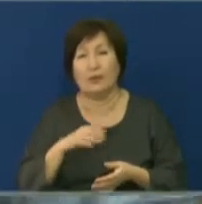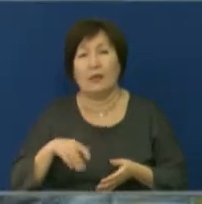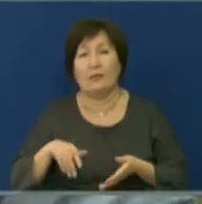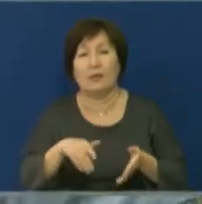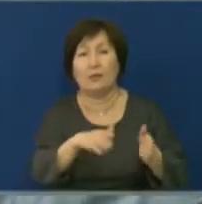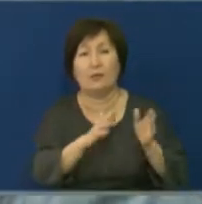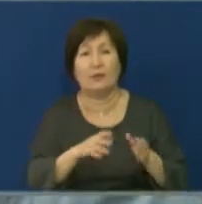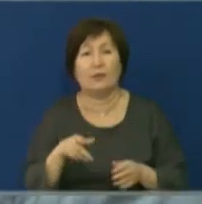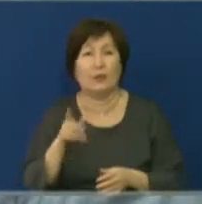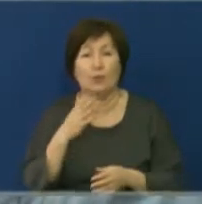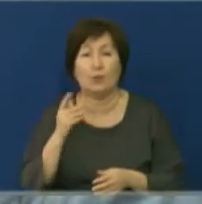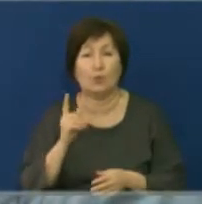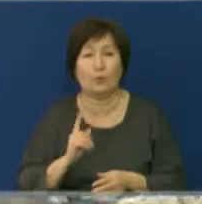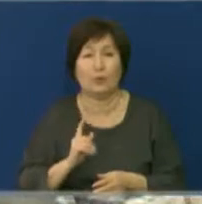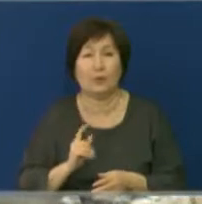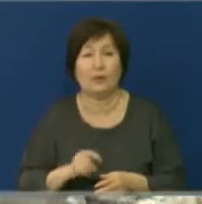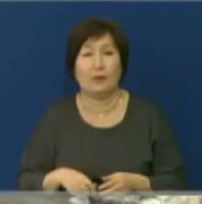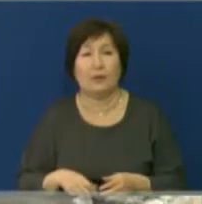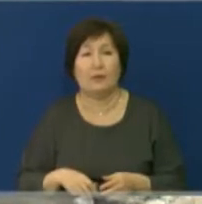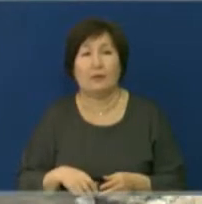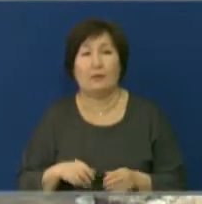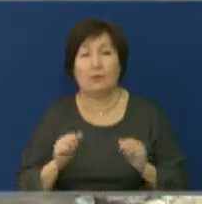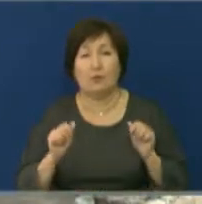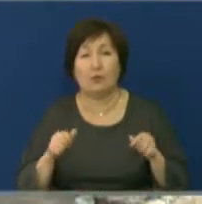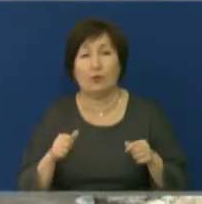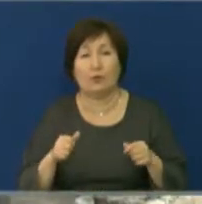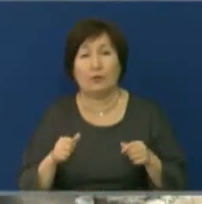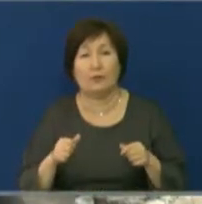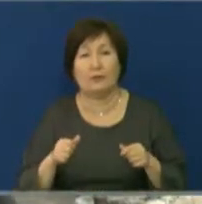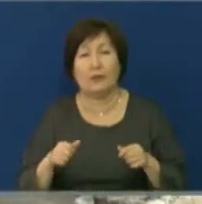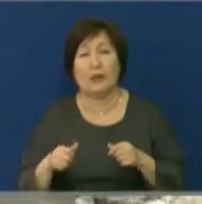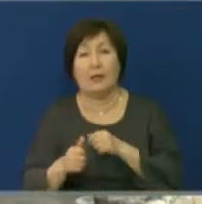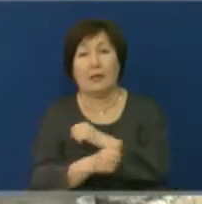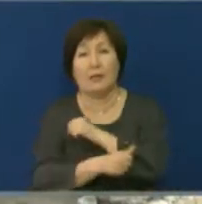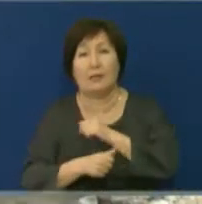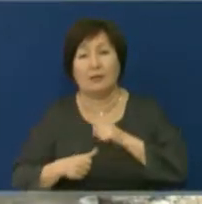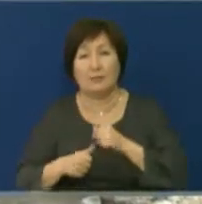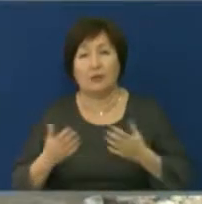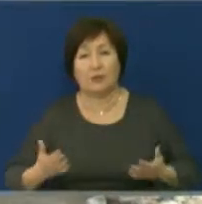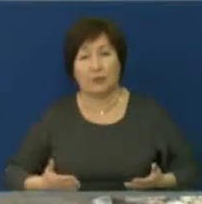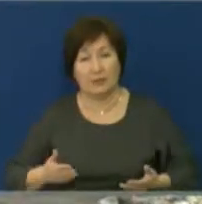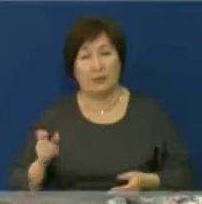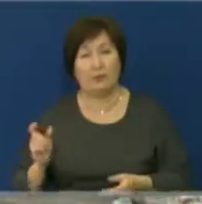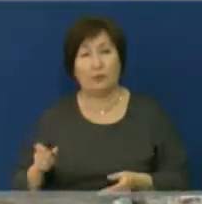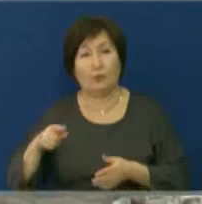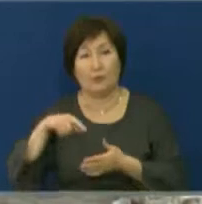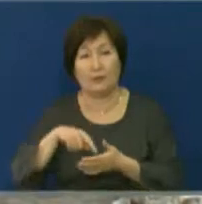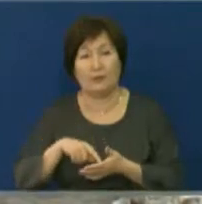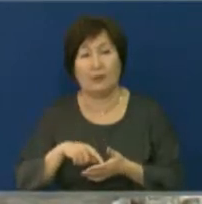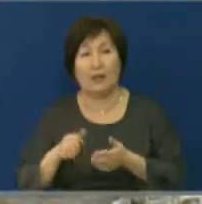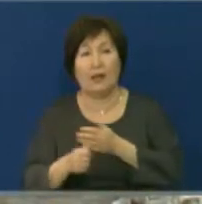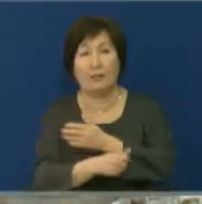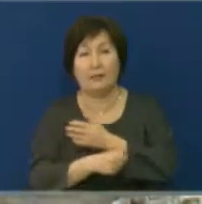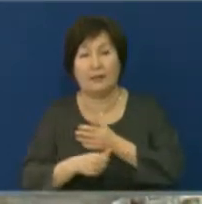А вот сейчас думаем, что может наладиться. Мы жители улицы Алтайской, Косанова. Мы рады, что в